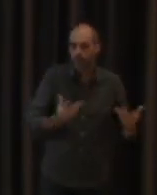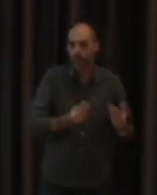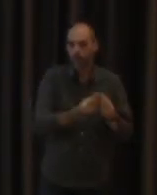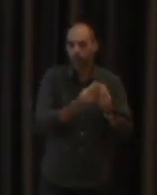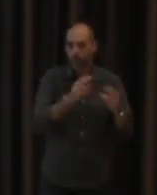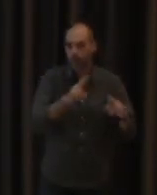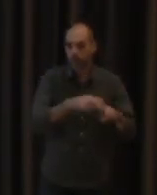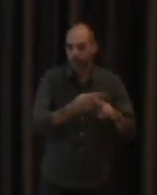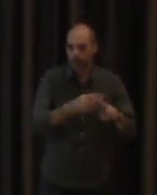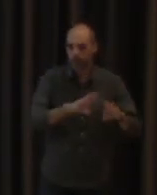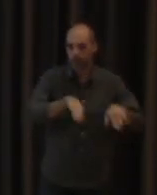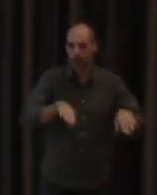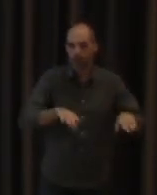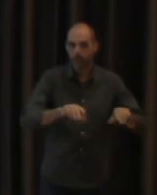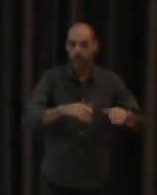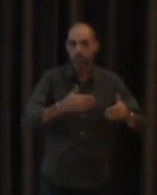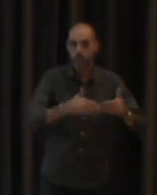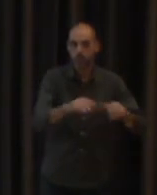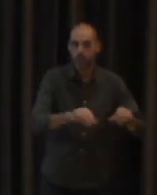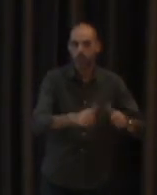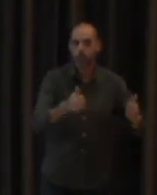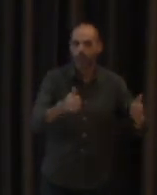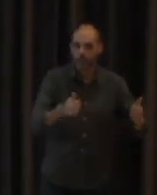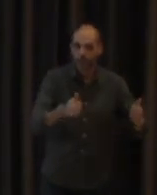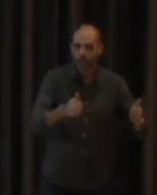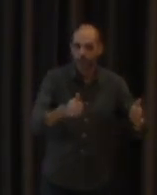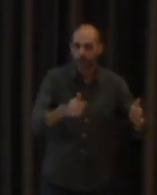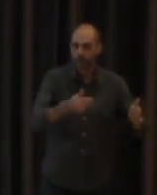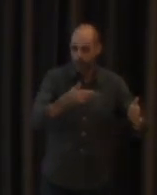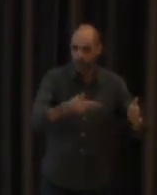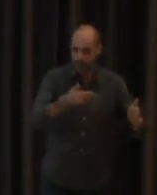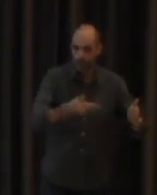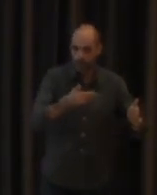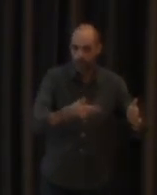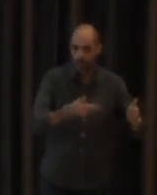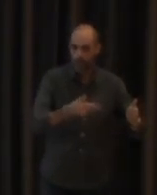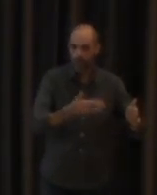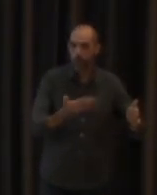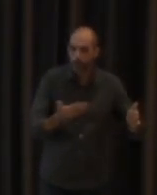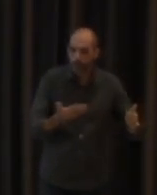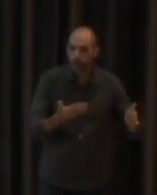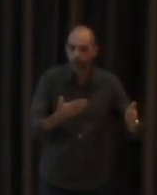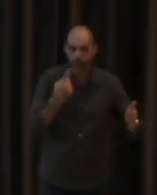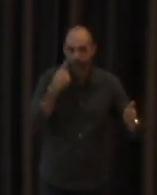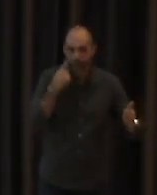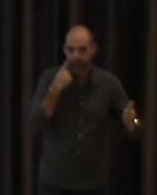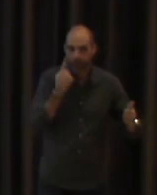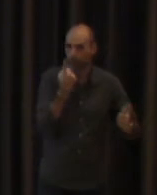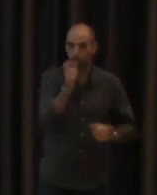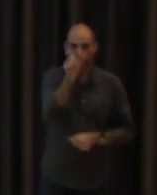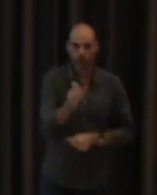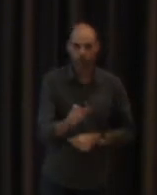casar, s'ha separat i ara sembla que es divorciarà. És una frase ben bona en català. Fixeu-vos que només hi apareix